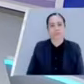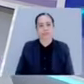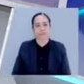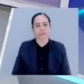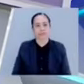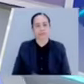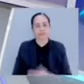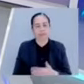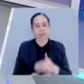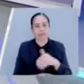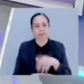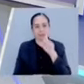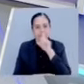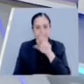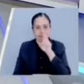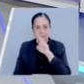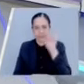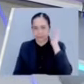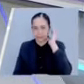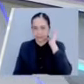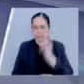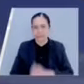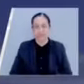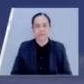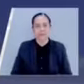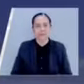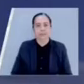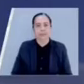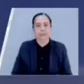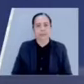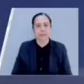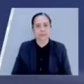Magandang gabi po, Luzon, Visayas at Mindanao.